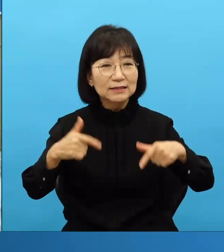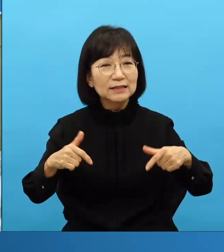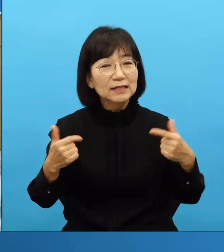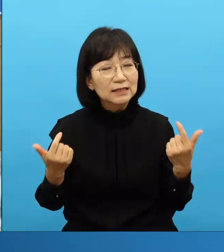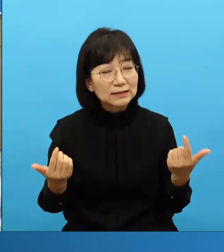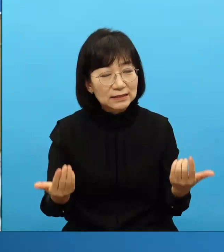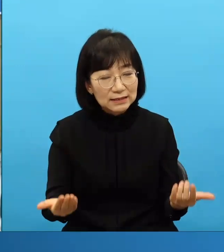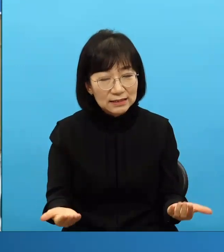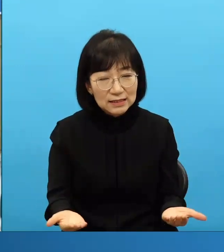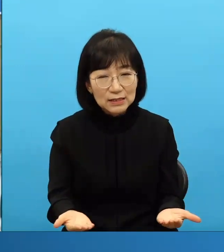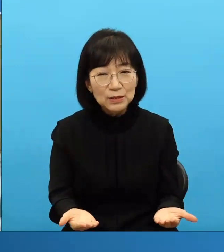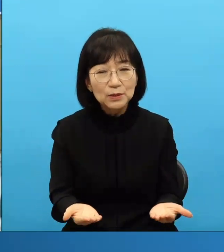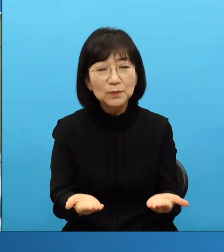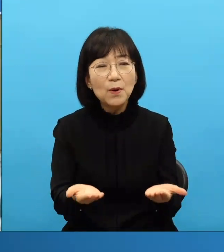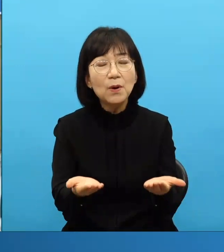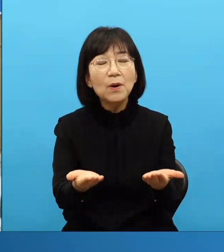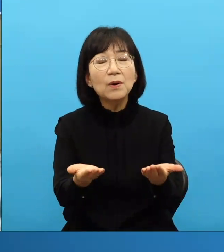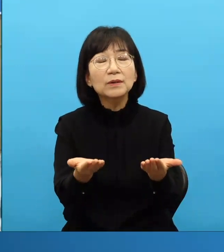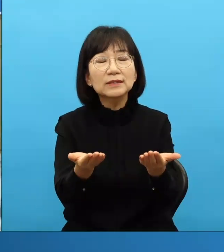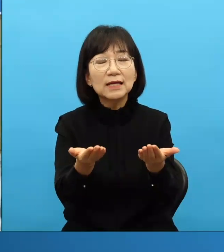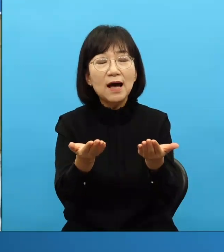피까지 늘